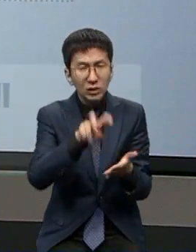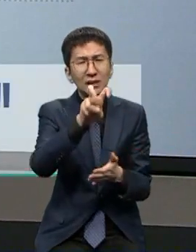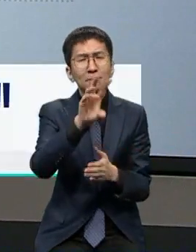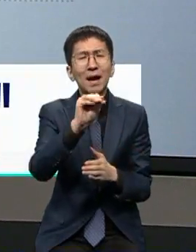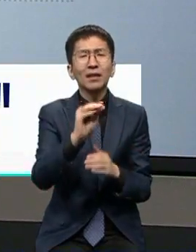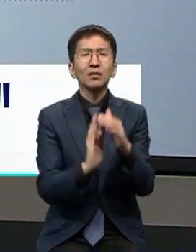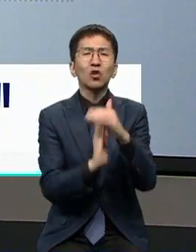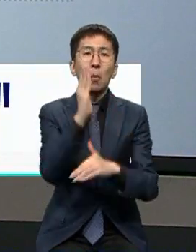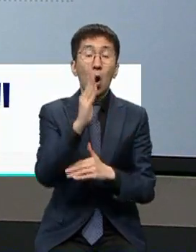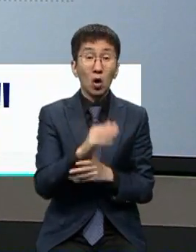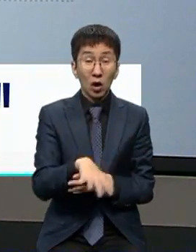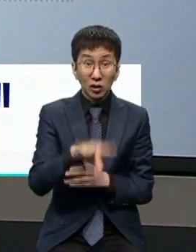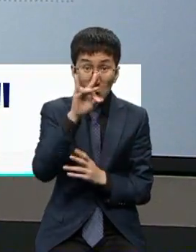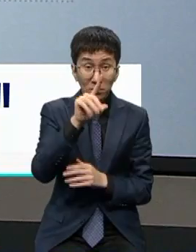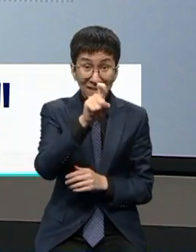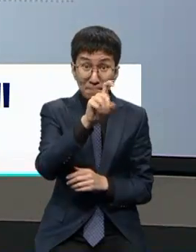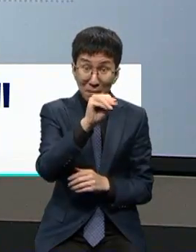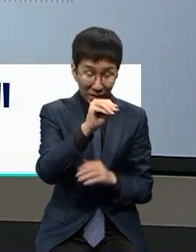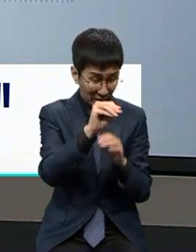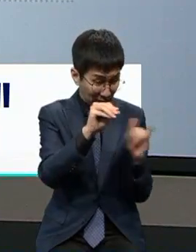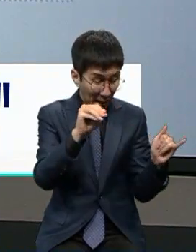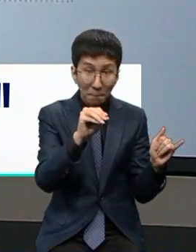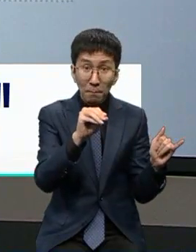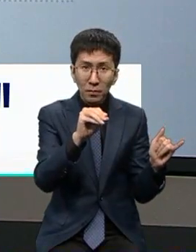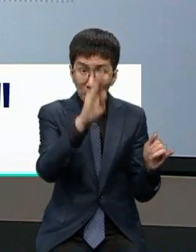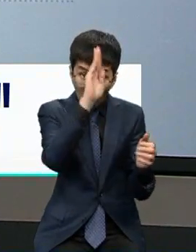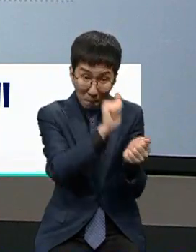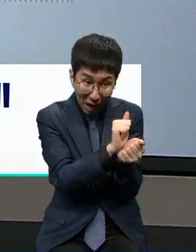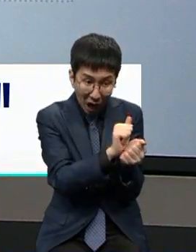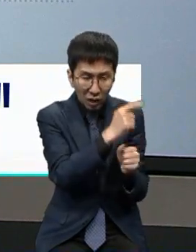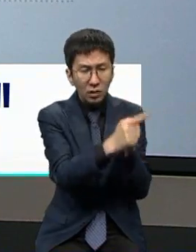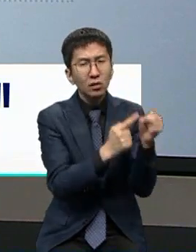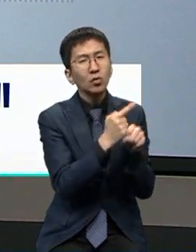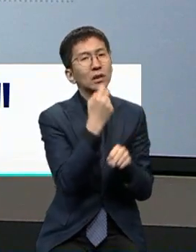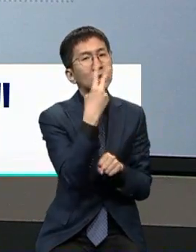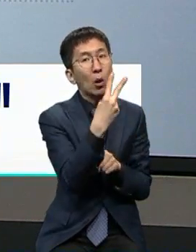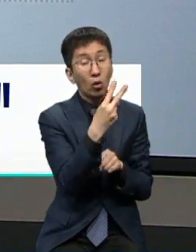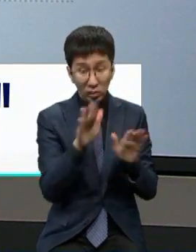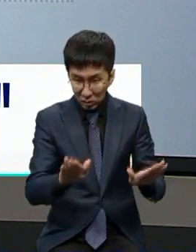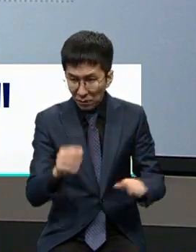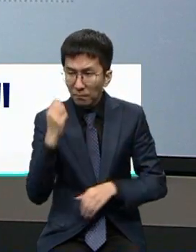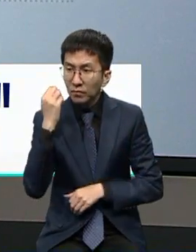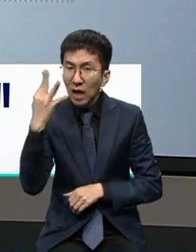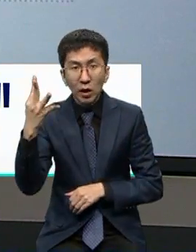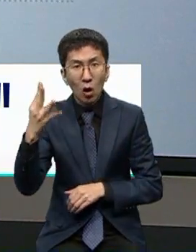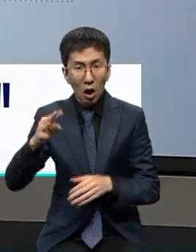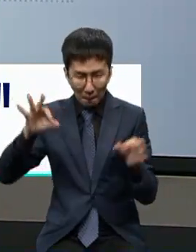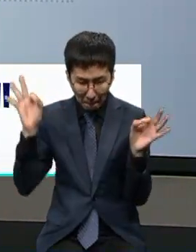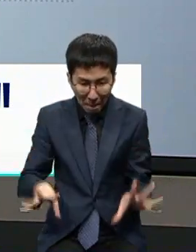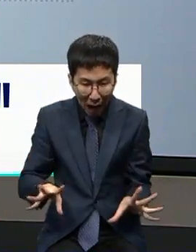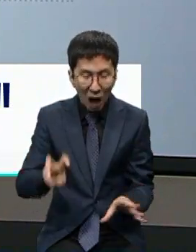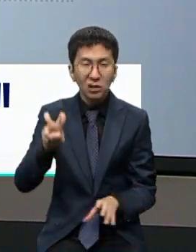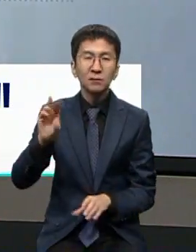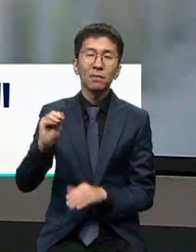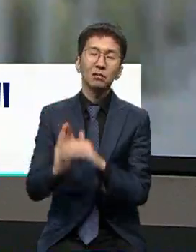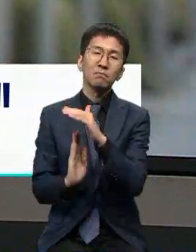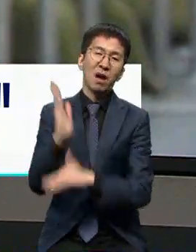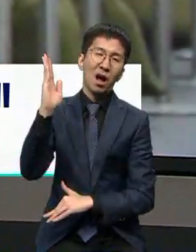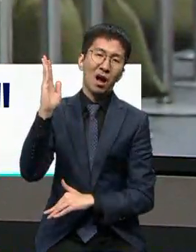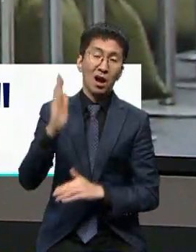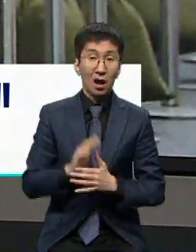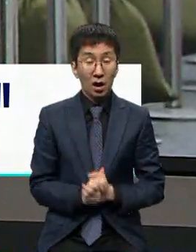10만 명까지는 1년 2개월 정도 걸렸는데 그 뒤 불과 넉 달여 만에 20만 명이 된 겁니다.